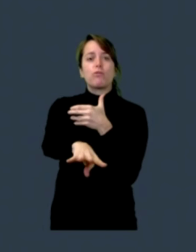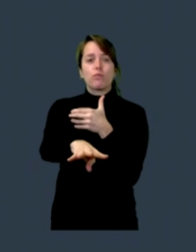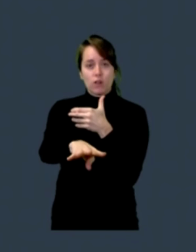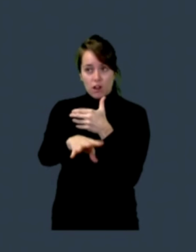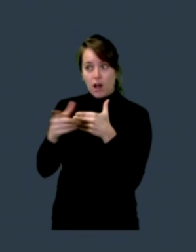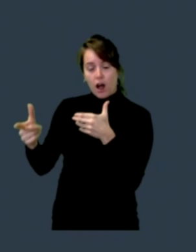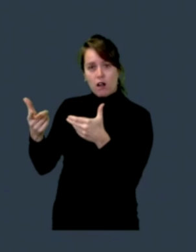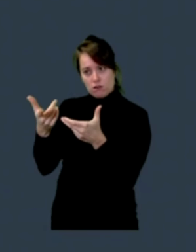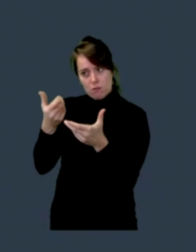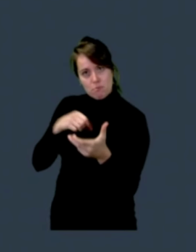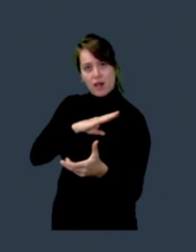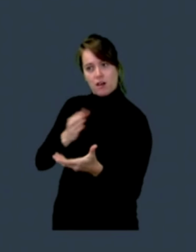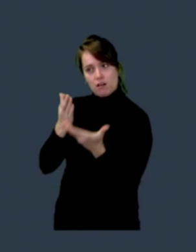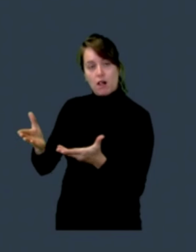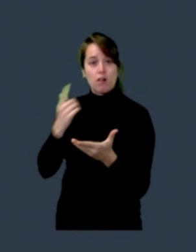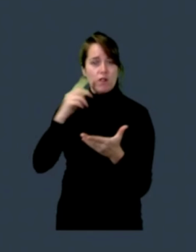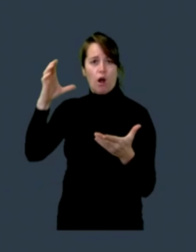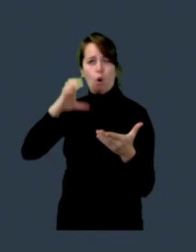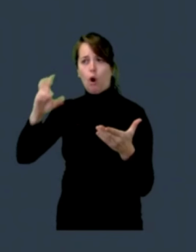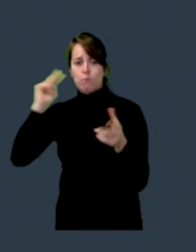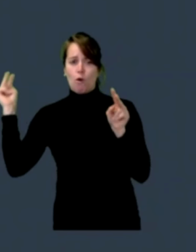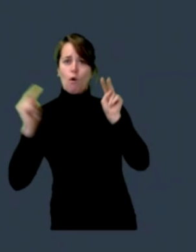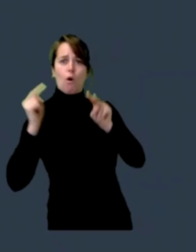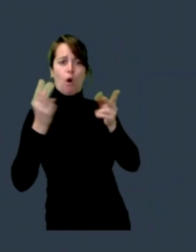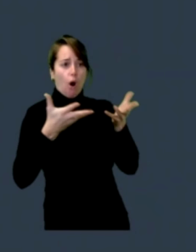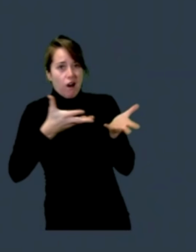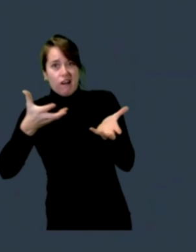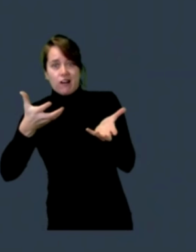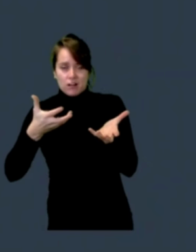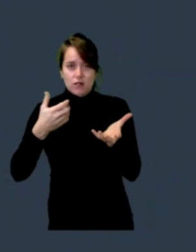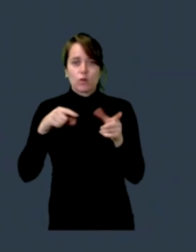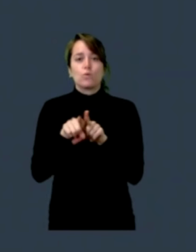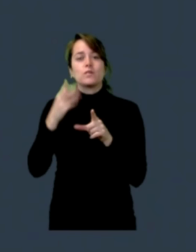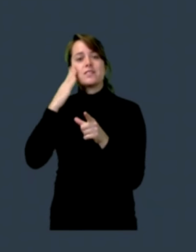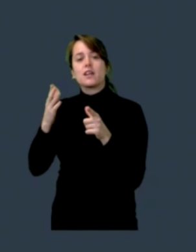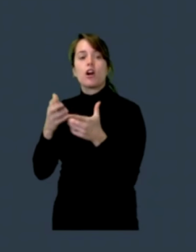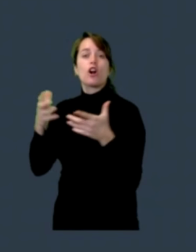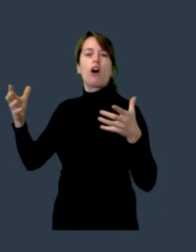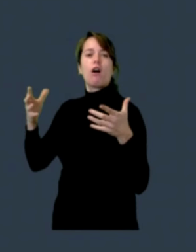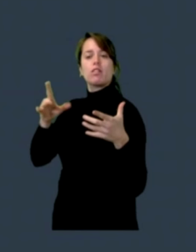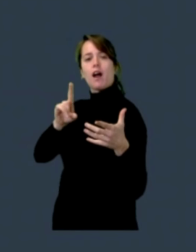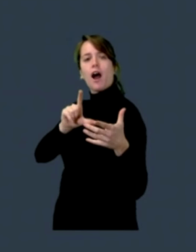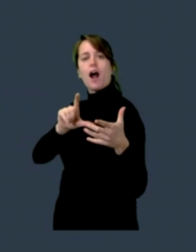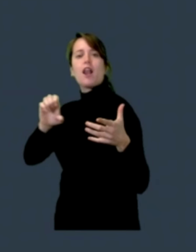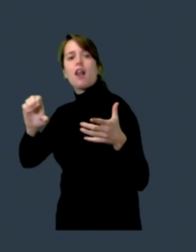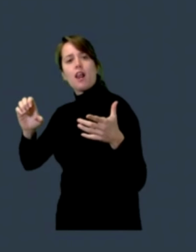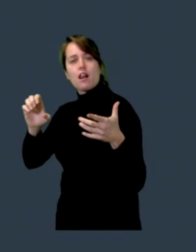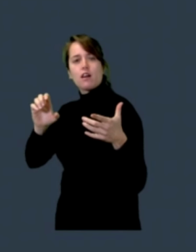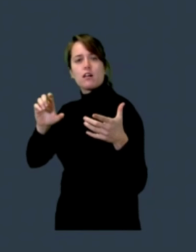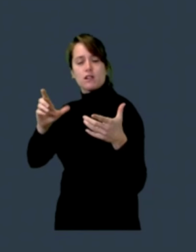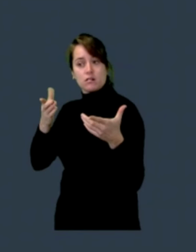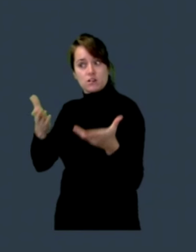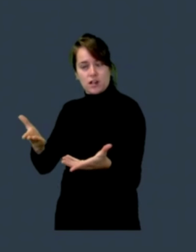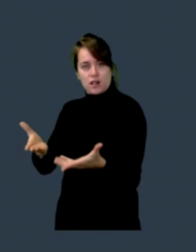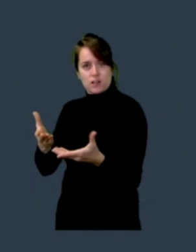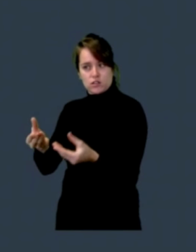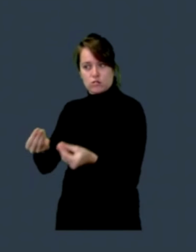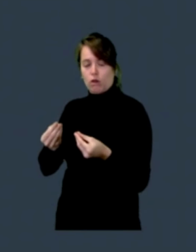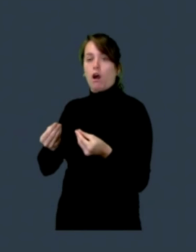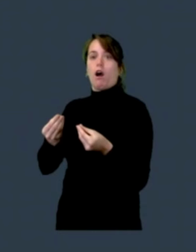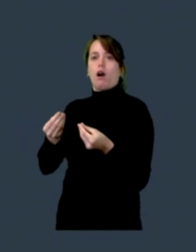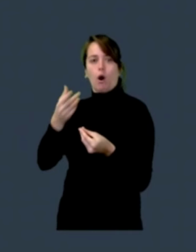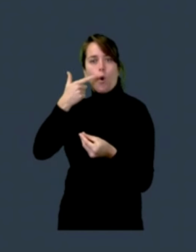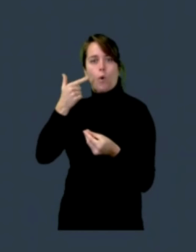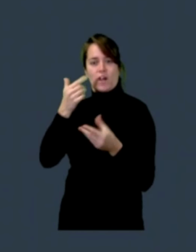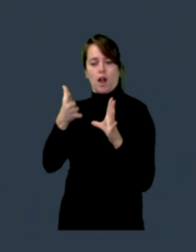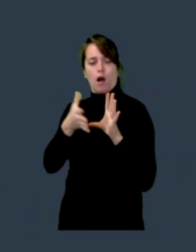rayonné aujourd'hui largement en Europe, ou encore à l'image de la Grande Halle, qui reste l'équipement le plus fédérateur d'Auvergne, qui a permis tout